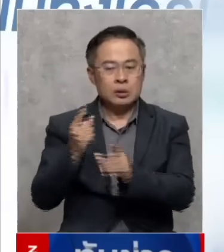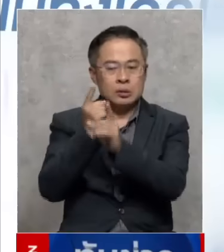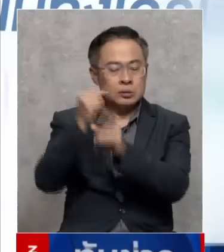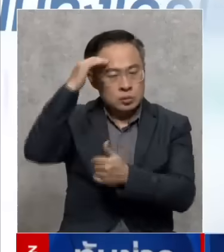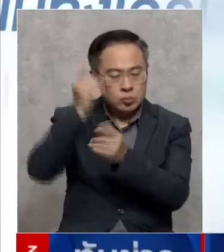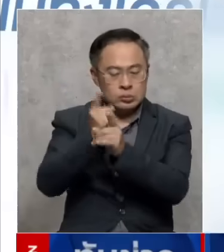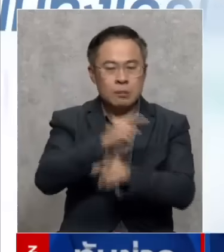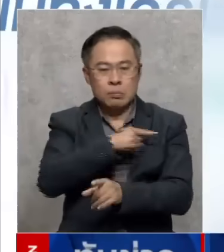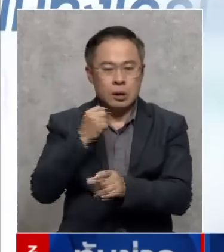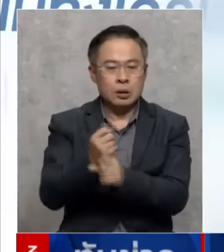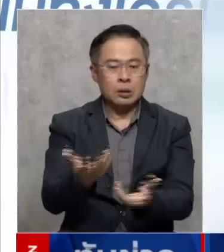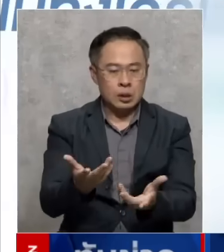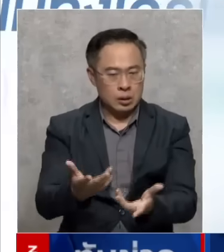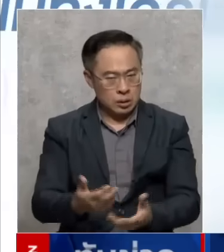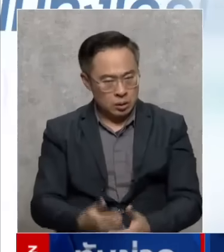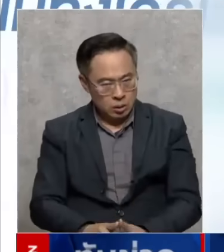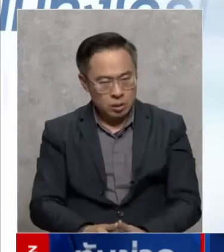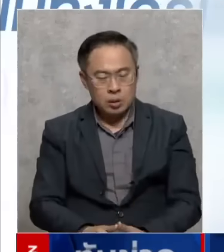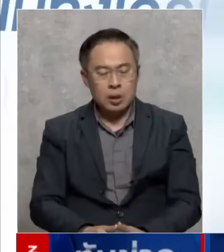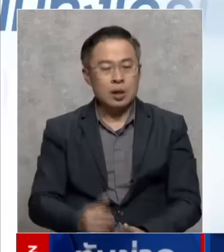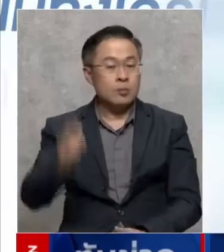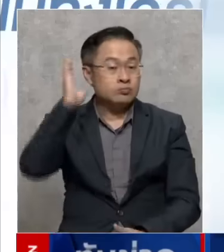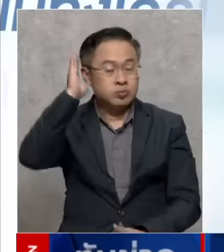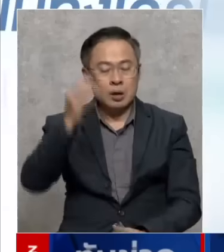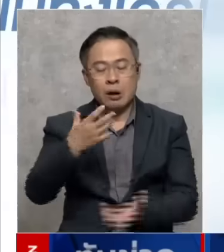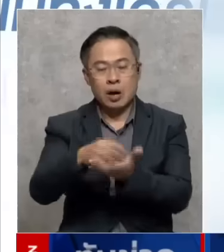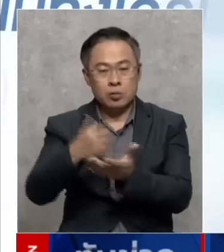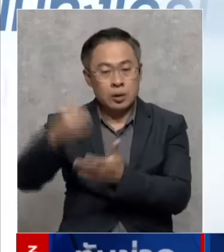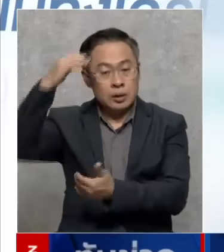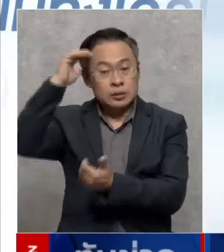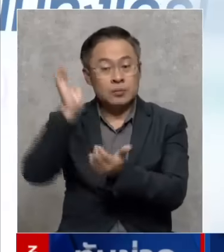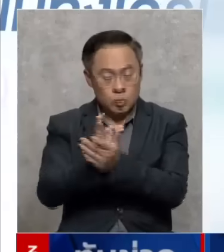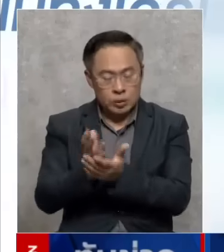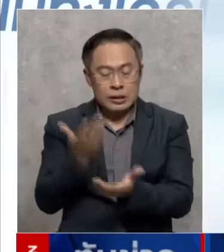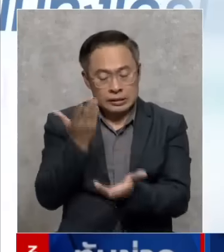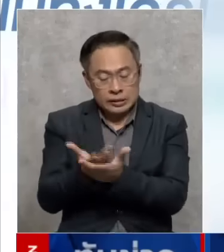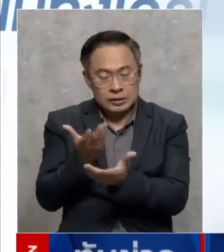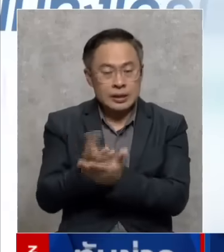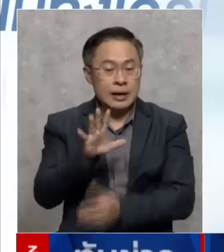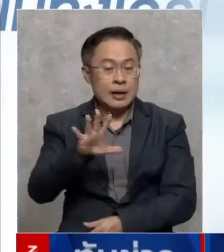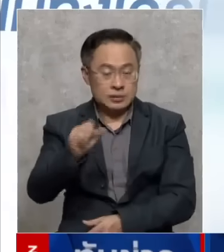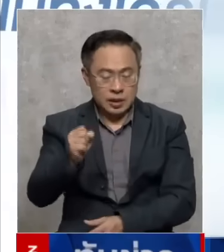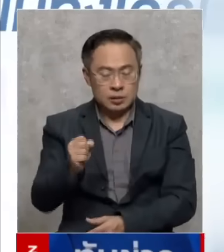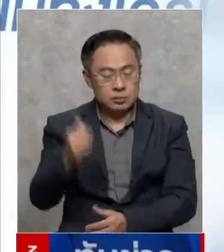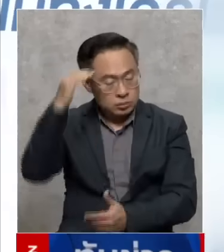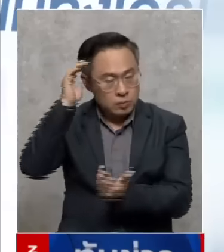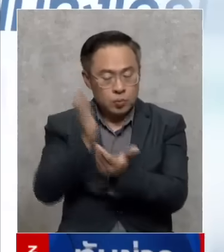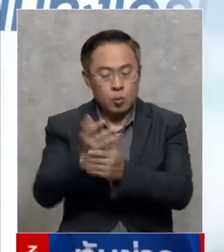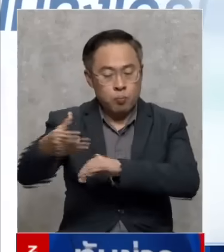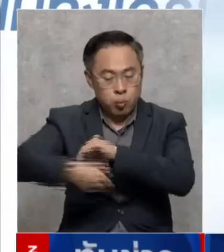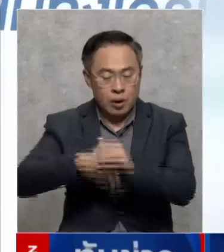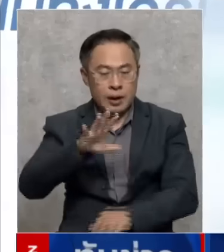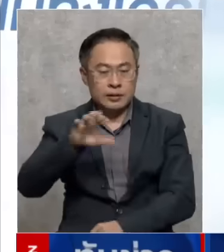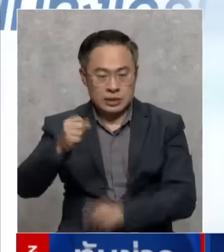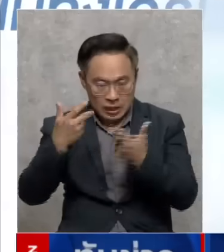ปัญญาตกลงเรียบร้อยแล้วรับเงินเรียบร้อยครับก็ทำคดีไม่ได้ครับเกี่ยวกับเพื่อว่าอย่างที่บอกว่าพ.ศตามต่อ